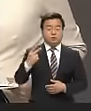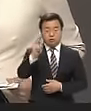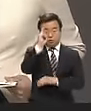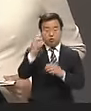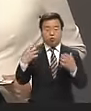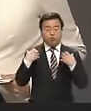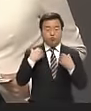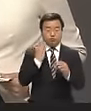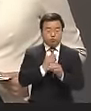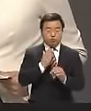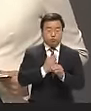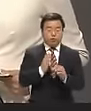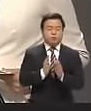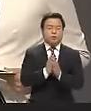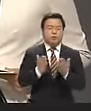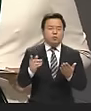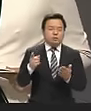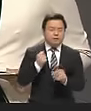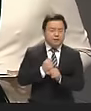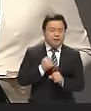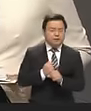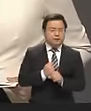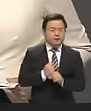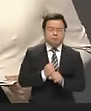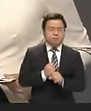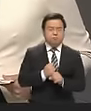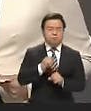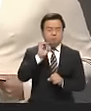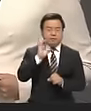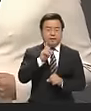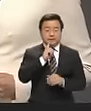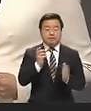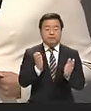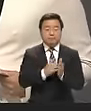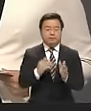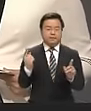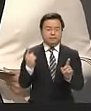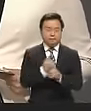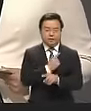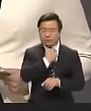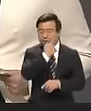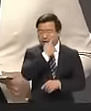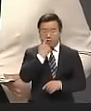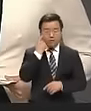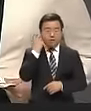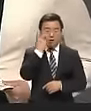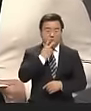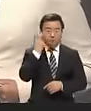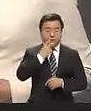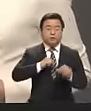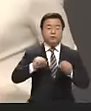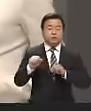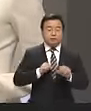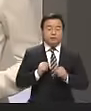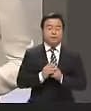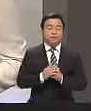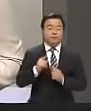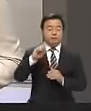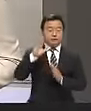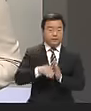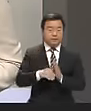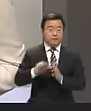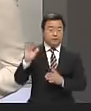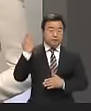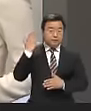획일적인 시각을 심어 준다는 비판에 다시 검정 체제로 돌아가게 됩니다 이때는 근연 대사 부분이 어